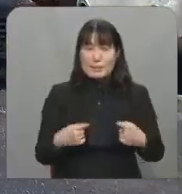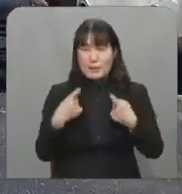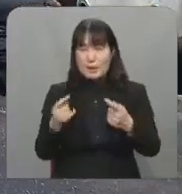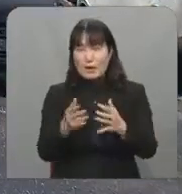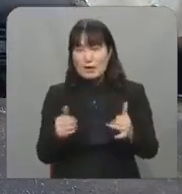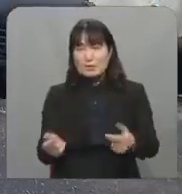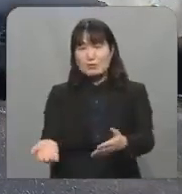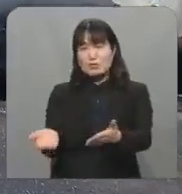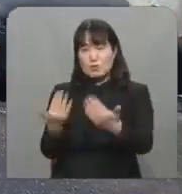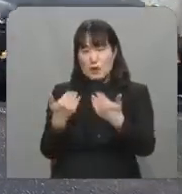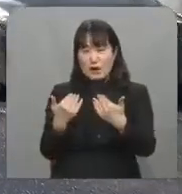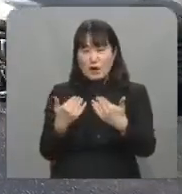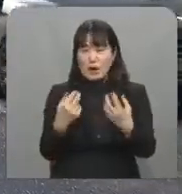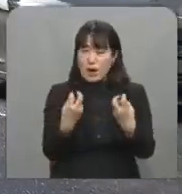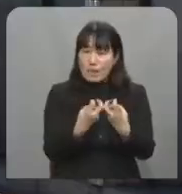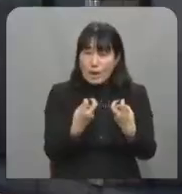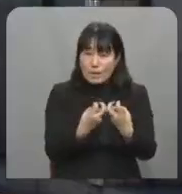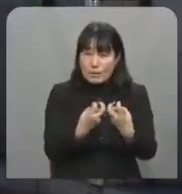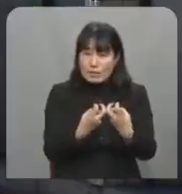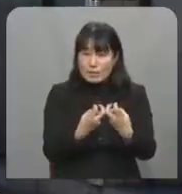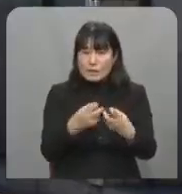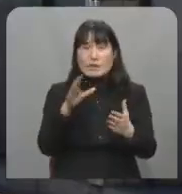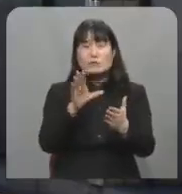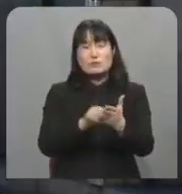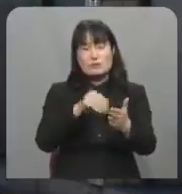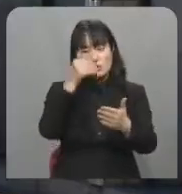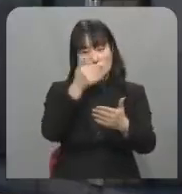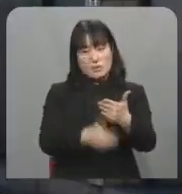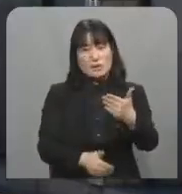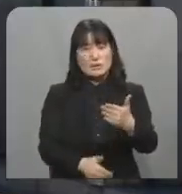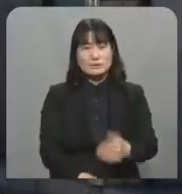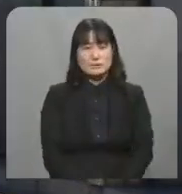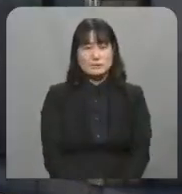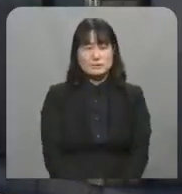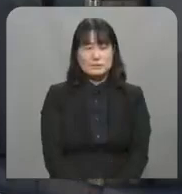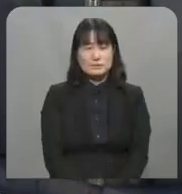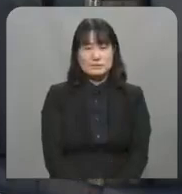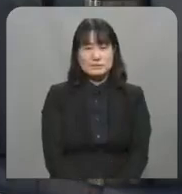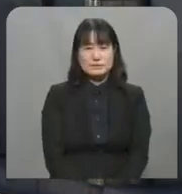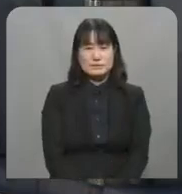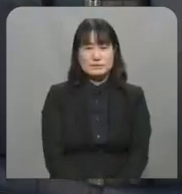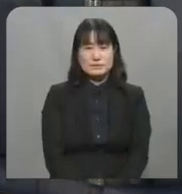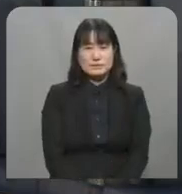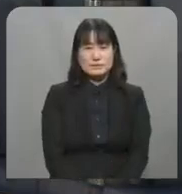방안 마련은 여전히 과제로 남아 있습니다. KBS 뉴스 조윤주입니다.